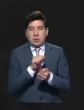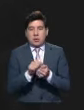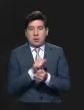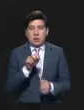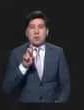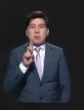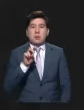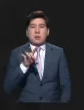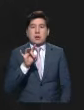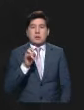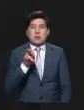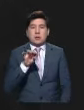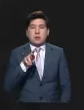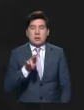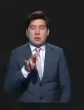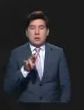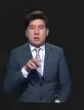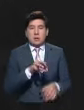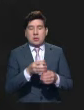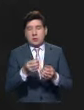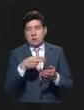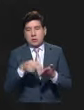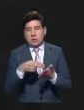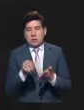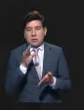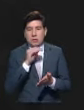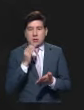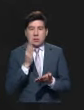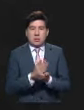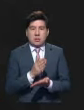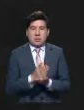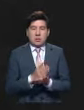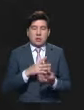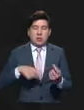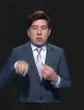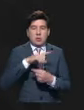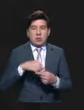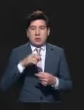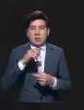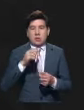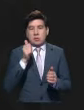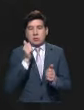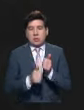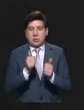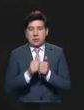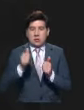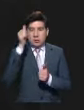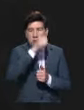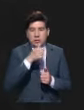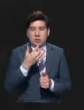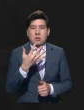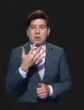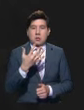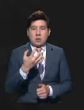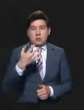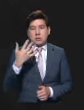аламыз. Соның арқасында бізде жалпы сол жыл сайынғы түсімімізді 550 мың